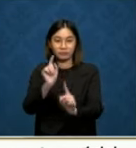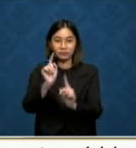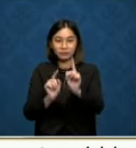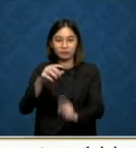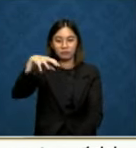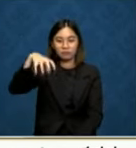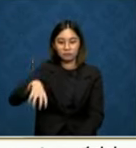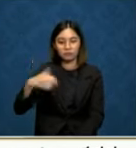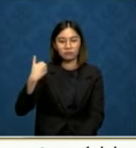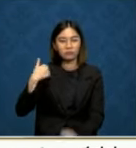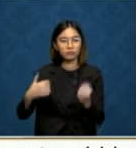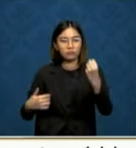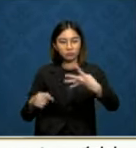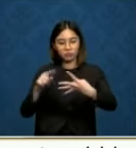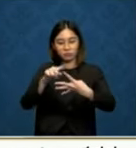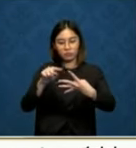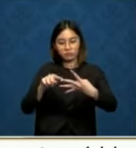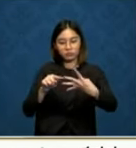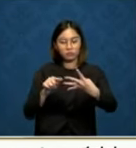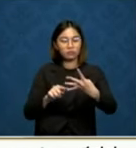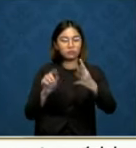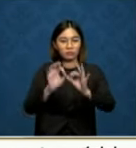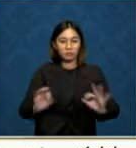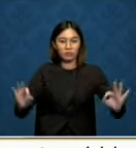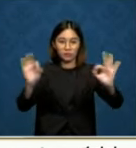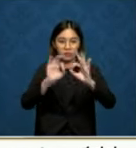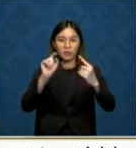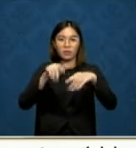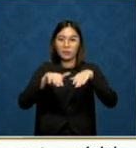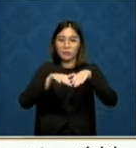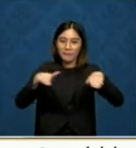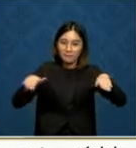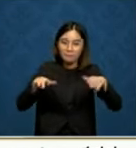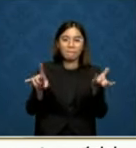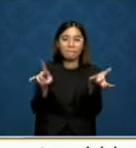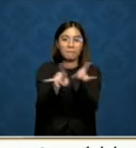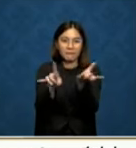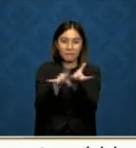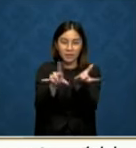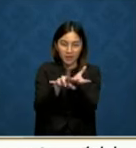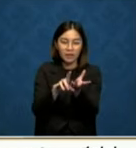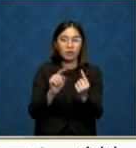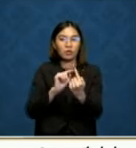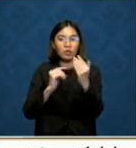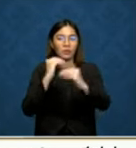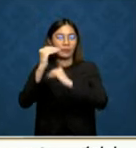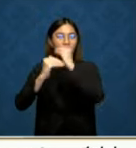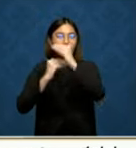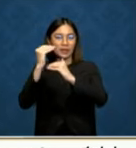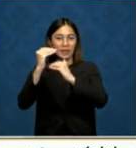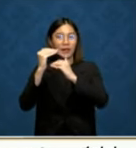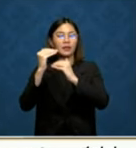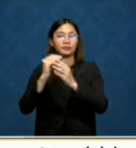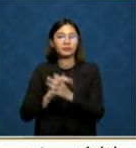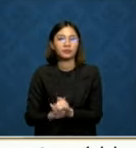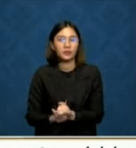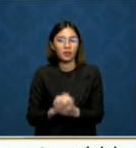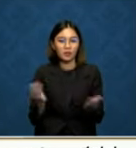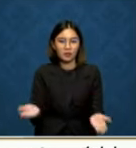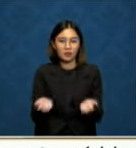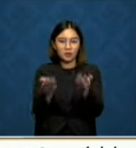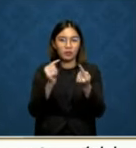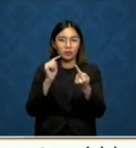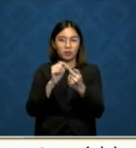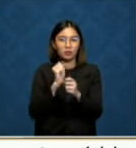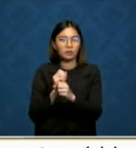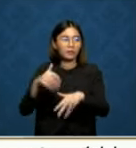ใน 4 มิติที่สำคัญนะฮะก็คือประสิทธิภาพ ประสิธิผลการพัฒนาสภาผู้ปรโภค การสัสนุนจ